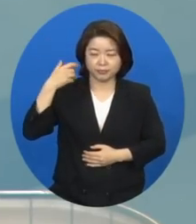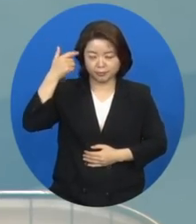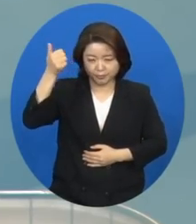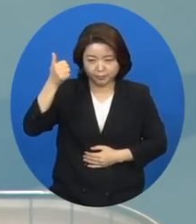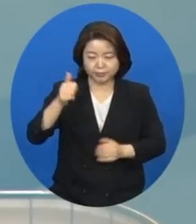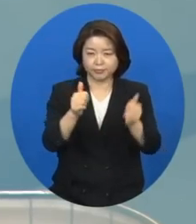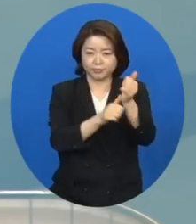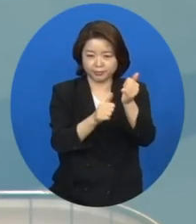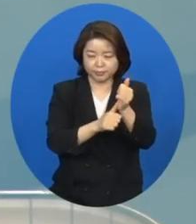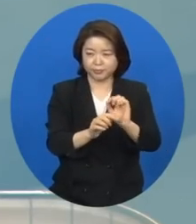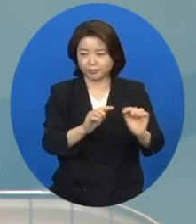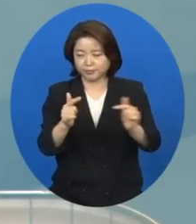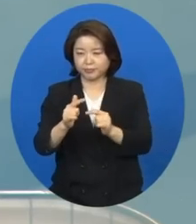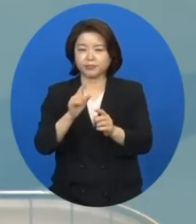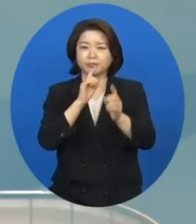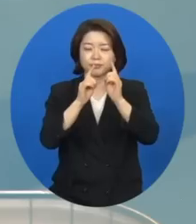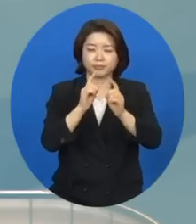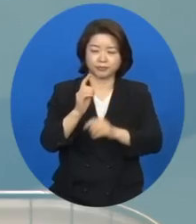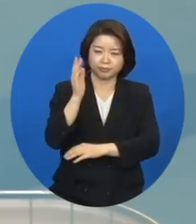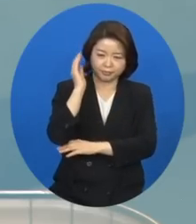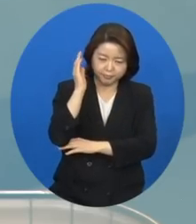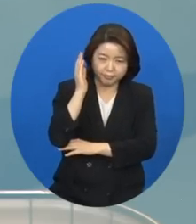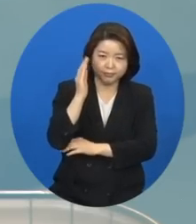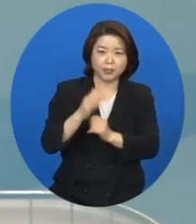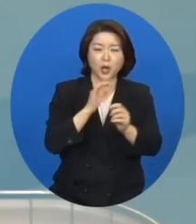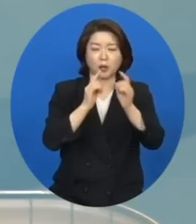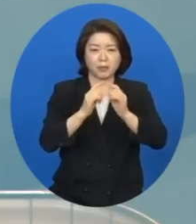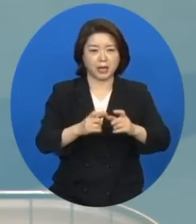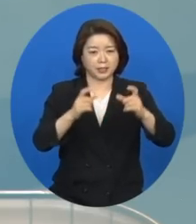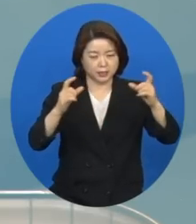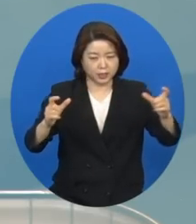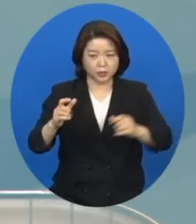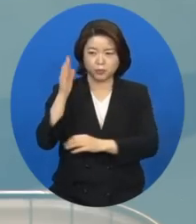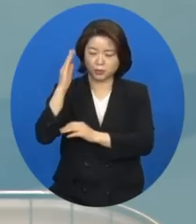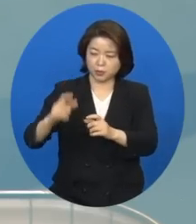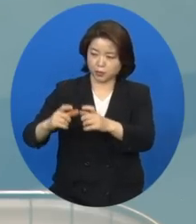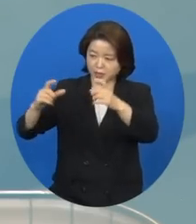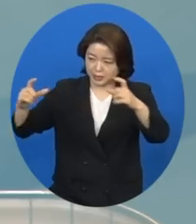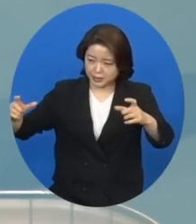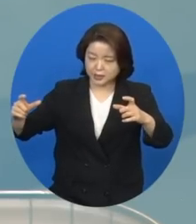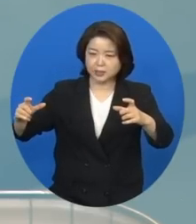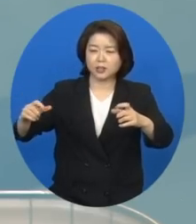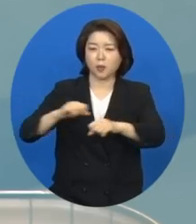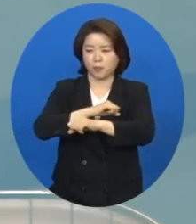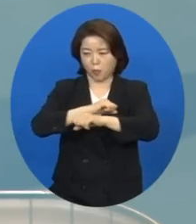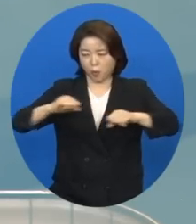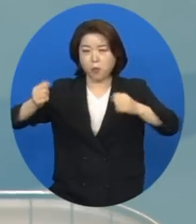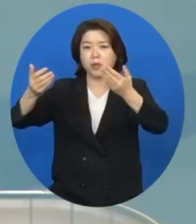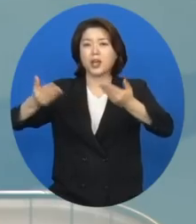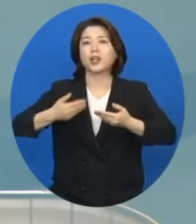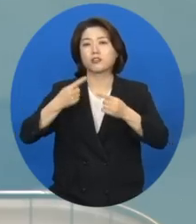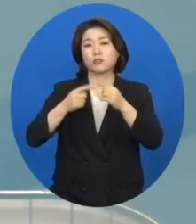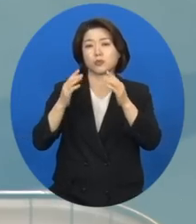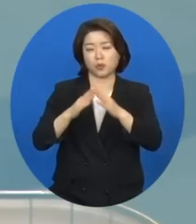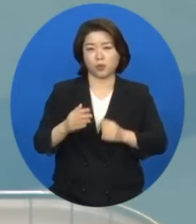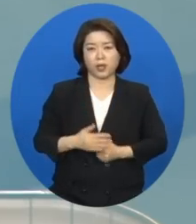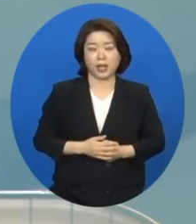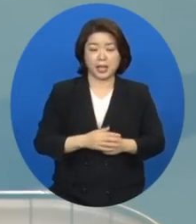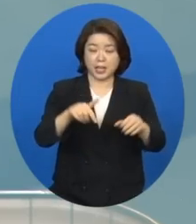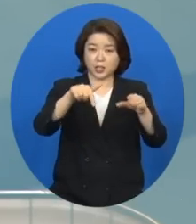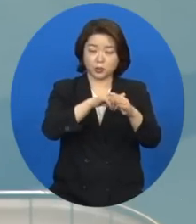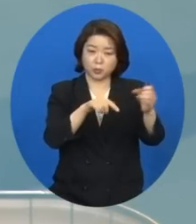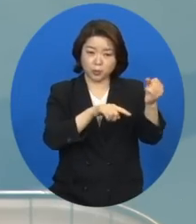말씀 사역을 하면서 말씀의 지경과 설교의 지경을 넓혀준 교회입니다. 교리가 아닌